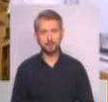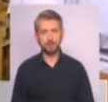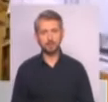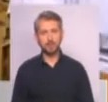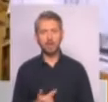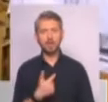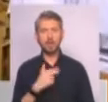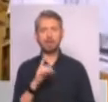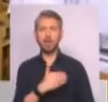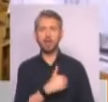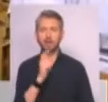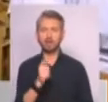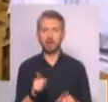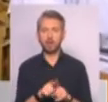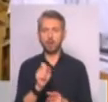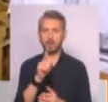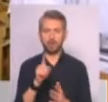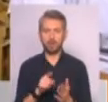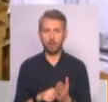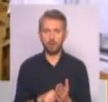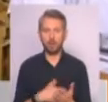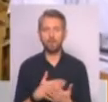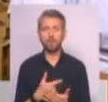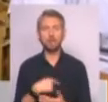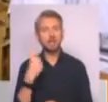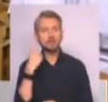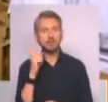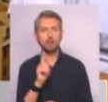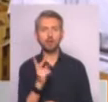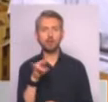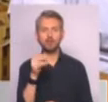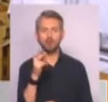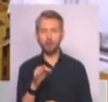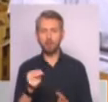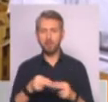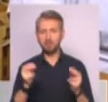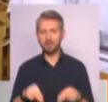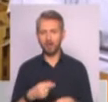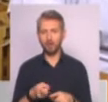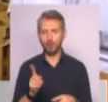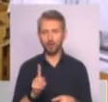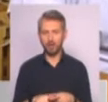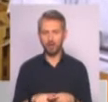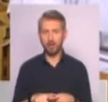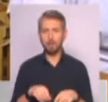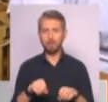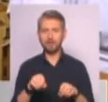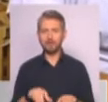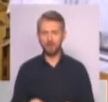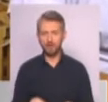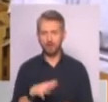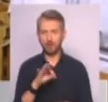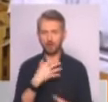Я би хотіла задати такий вопрос. От, я слышала, що Кличко підписав вот этот постановление своє